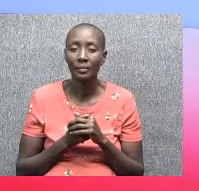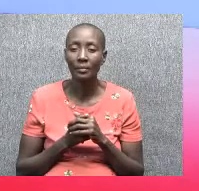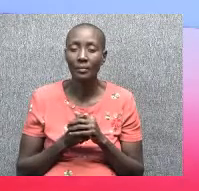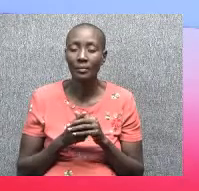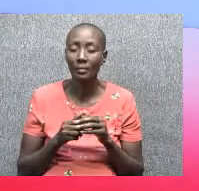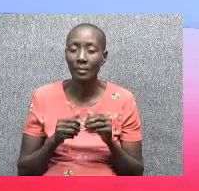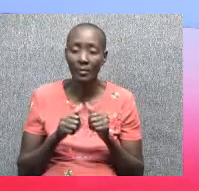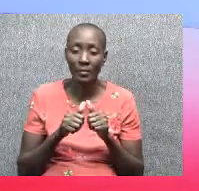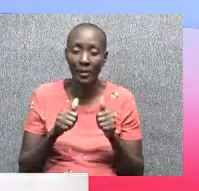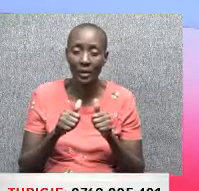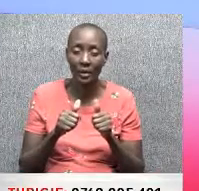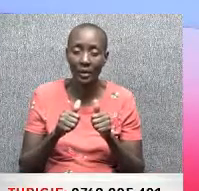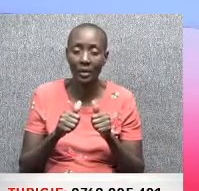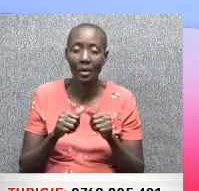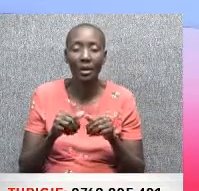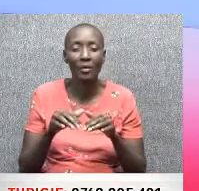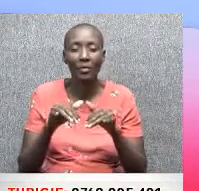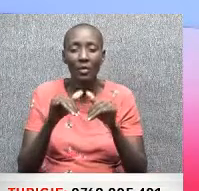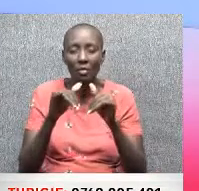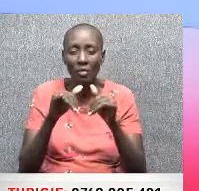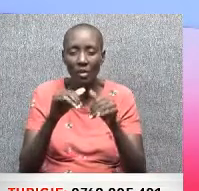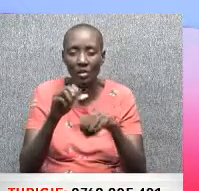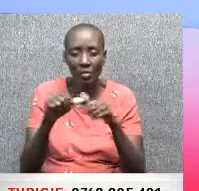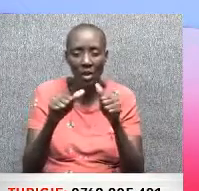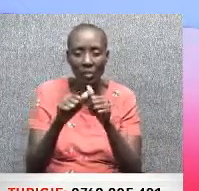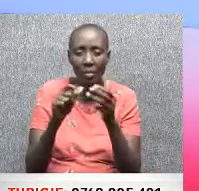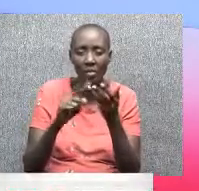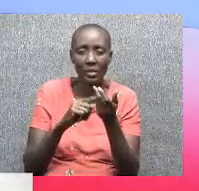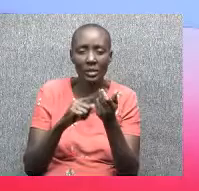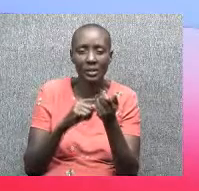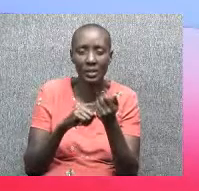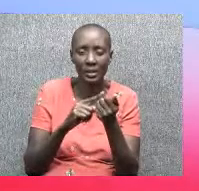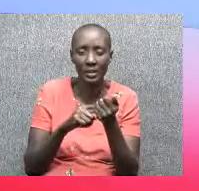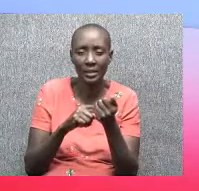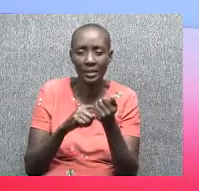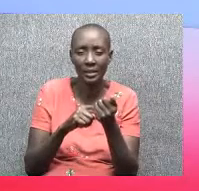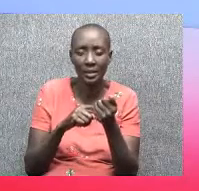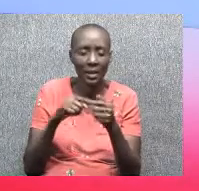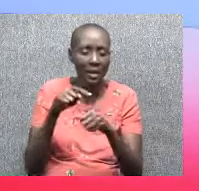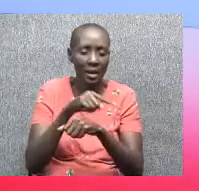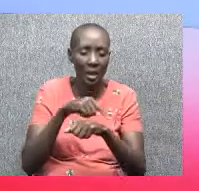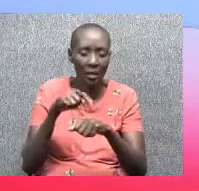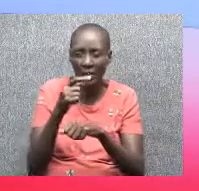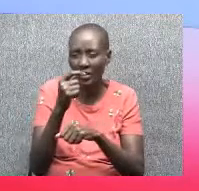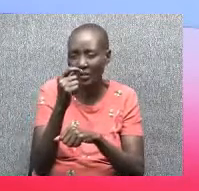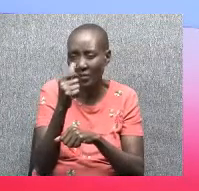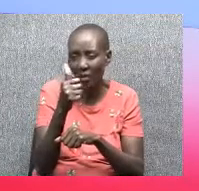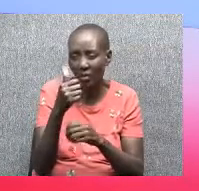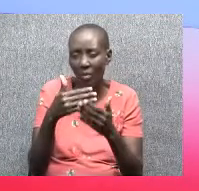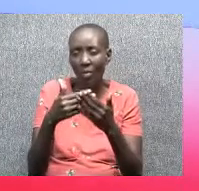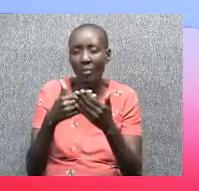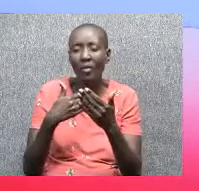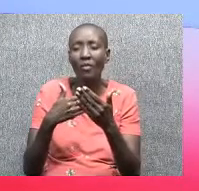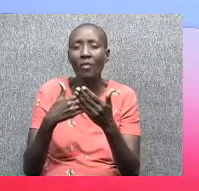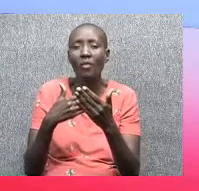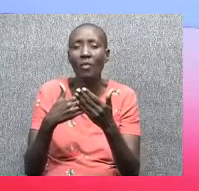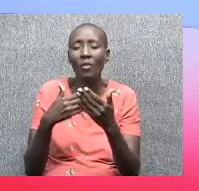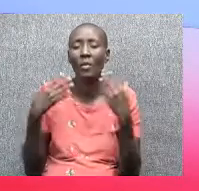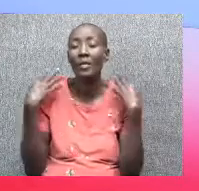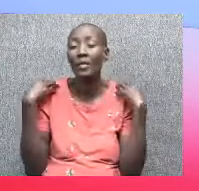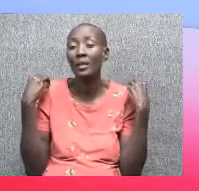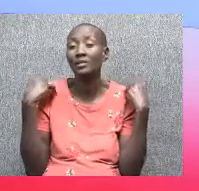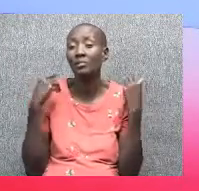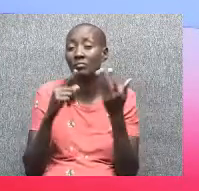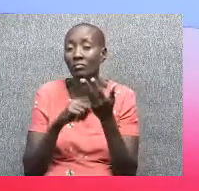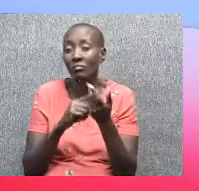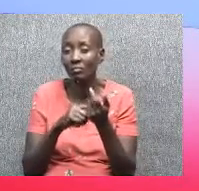kabisa mtazamaji. Tukisalia katika masuala mazima ya census, ni kuwa tu ni masaa machache tu yamebaki kabla ya shughuli ya sensa kuanza, lakini